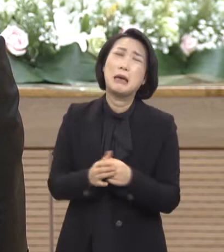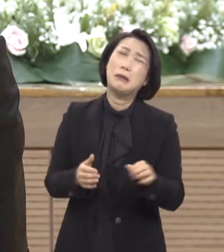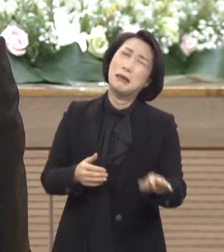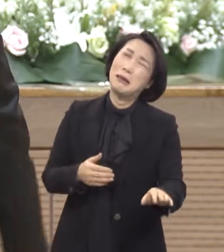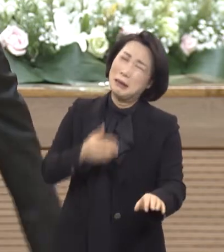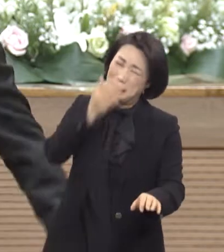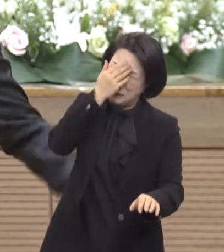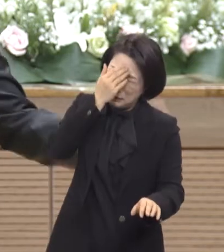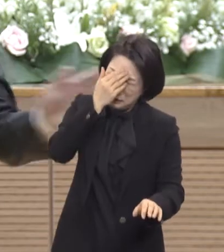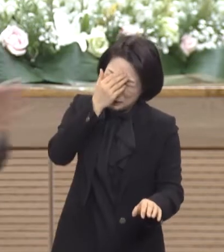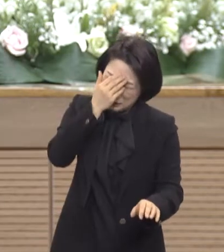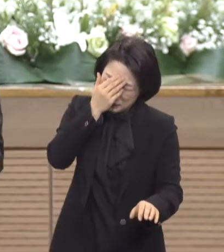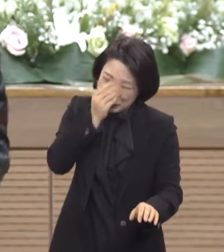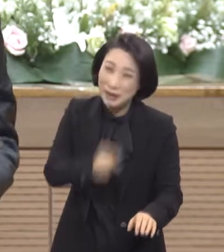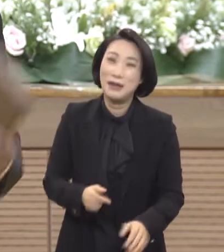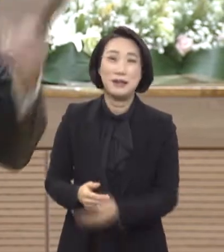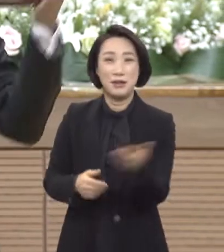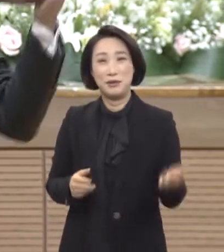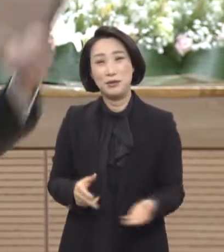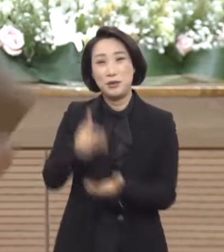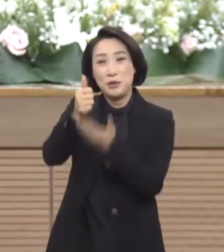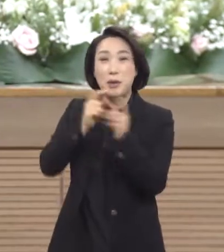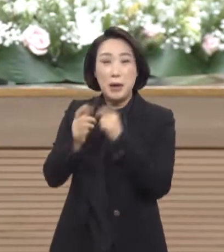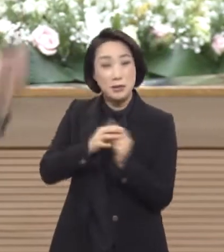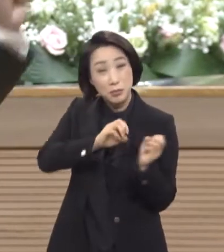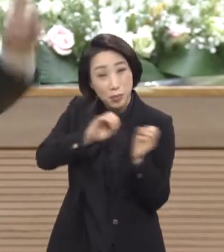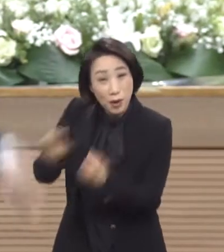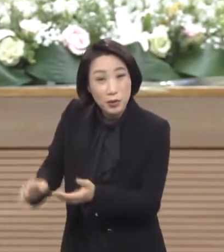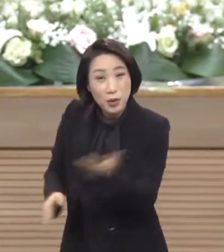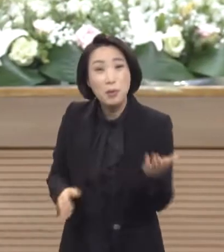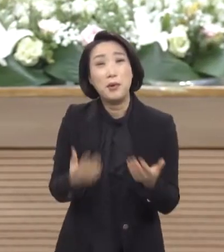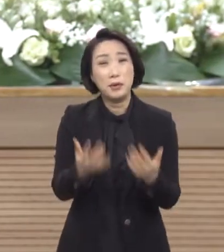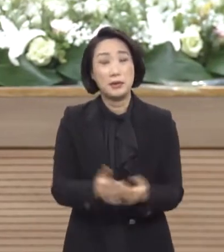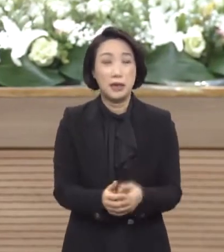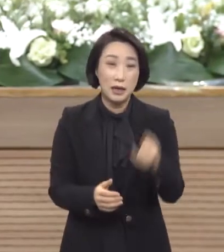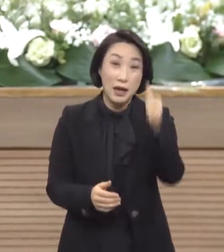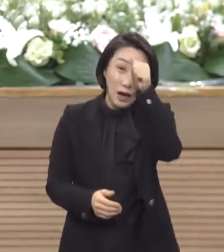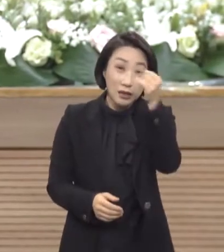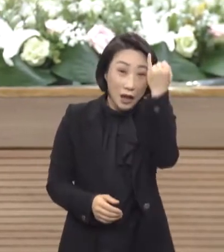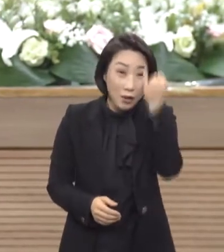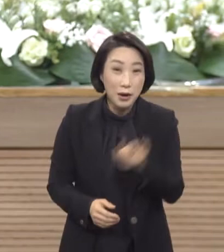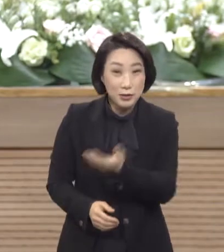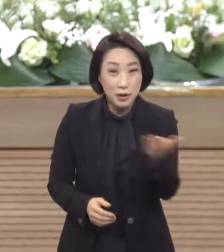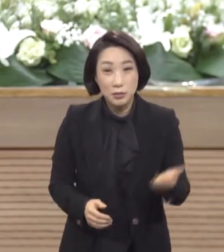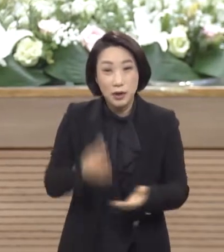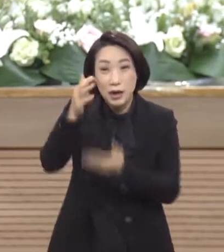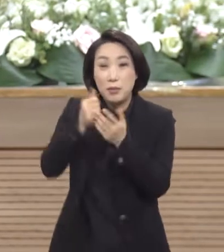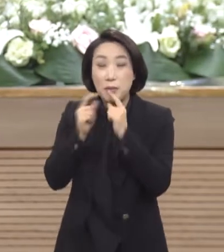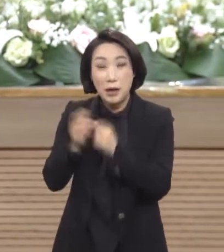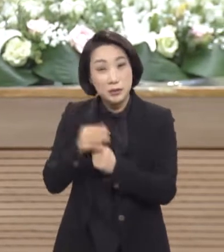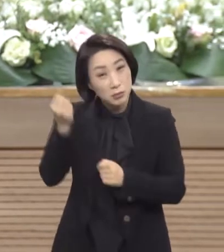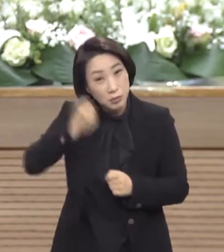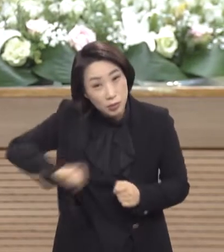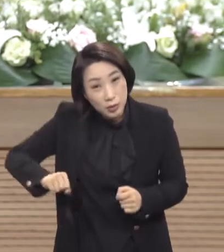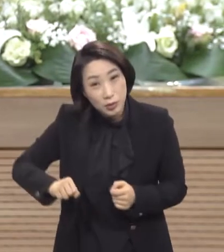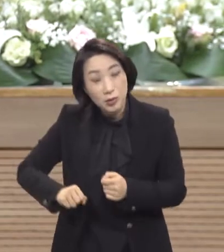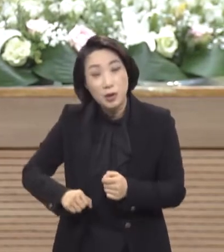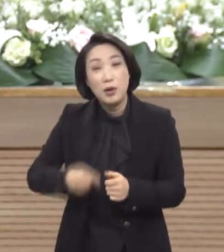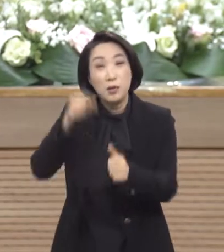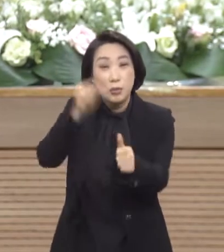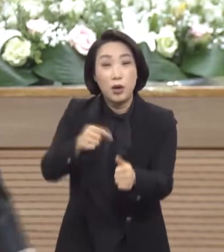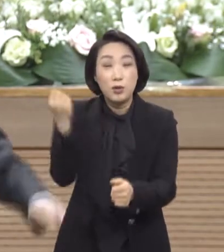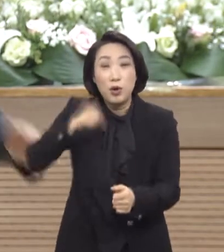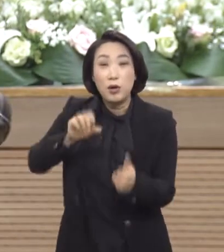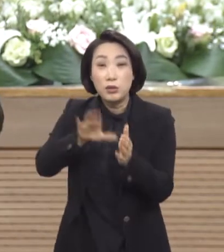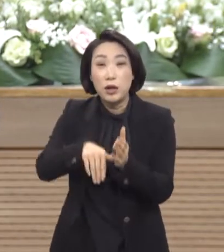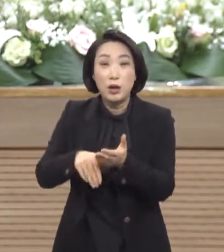그렇잖아요. 응? 이 말씀을 버리면 그런 게 하와가 아담이 하나님 말씀을 버리고 명령을